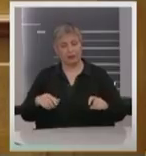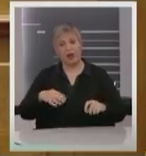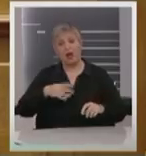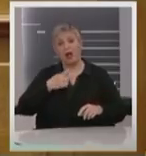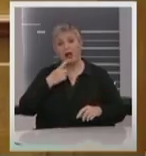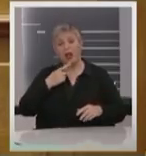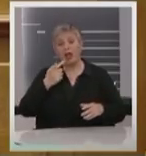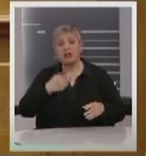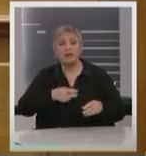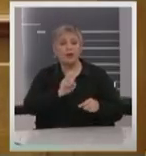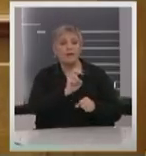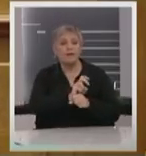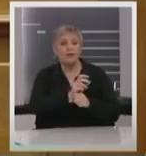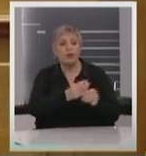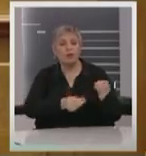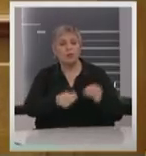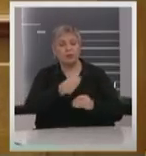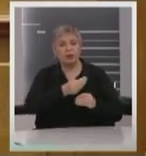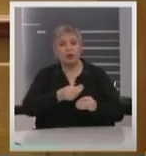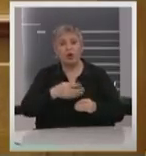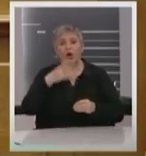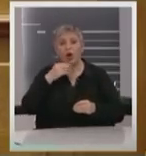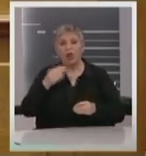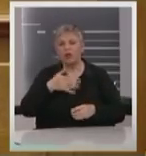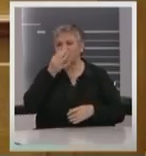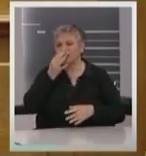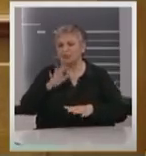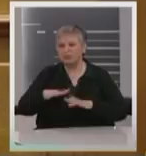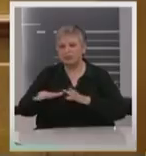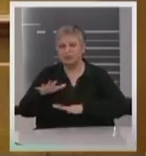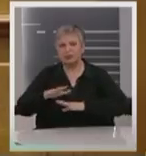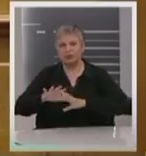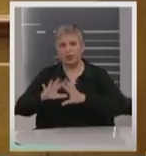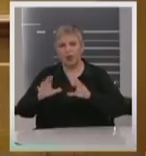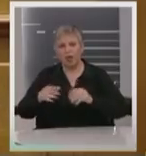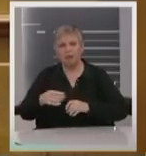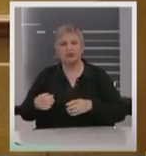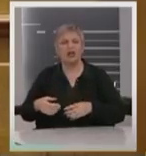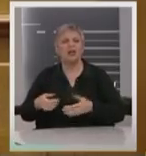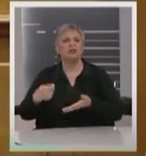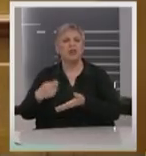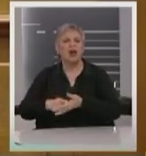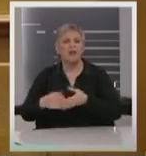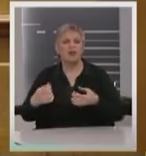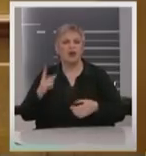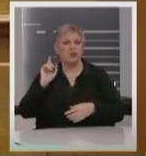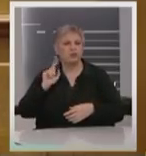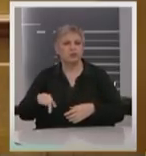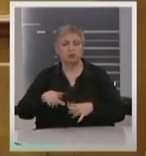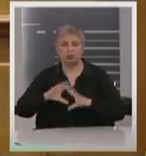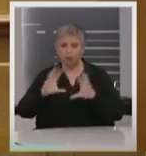μέρη λόγω του περιορισμού της διαφθοράς και της φοροδιαφυγής. Μακάρι να ήταν έτσι. Αλλά δυστυχώς δεν